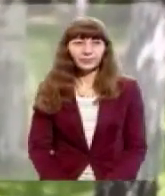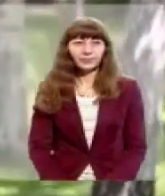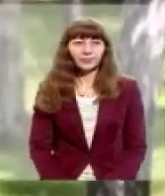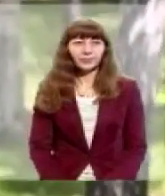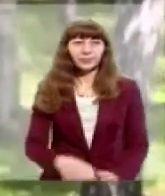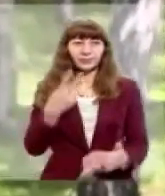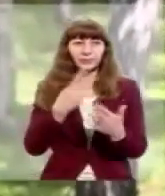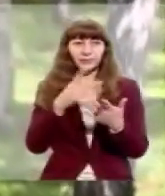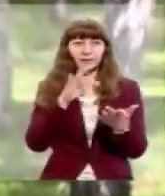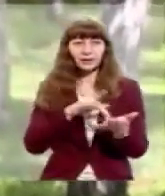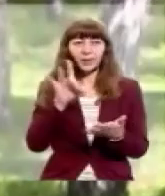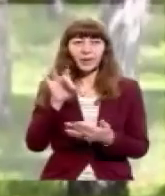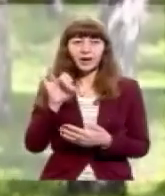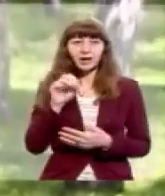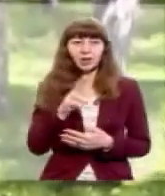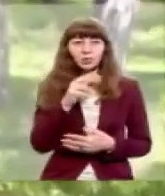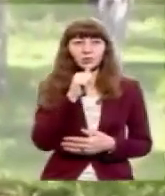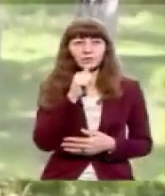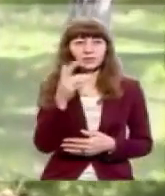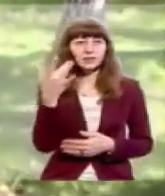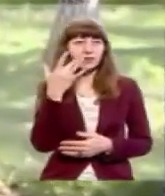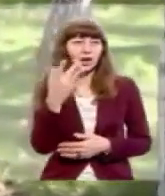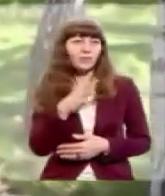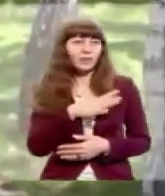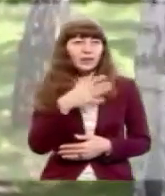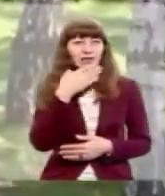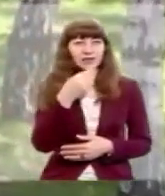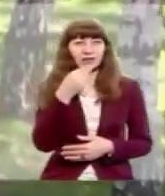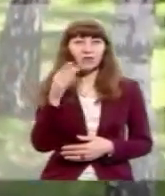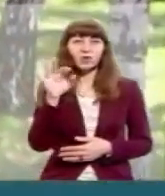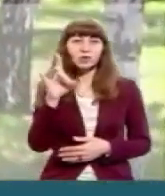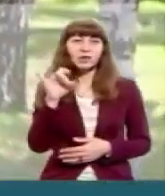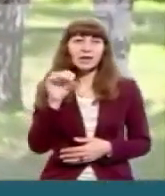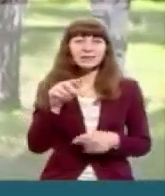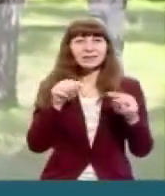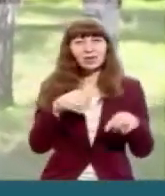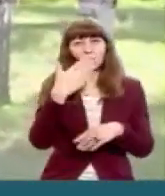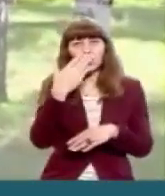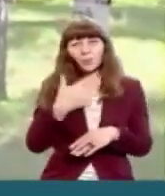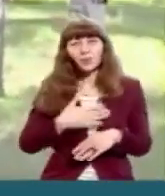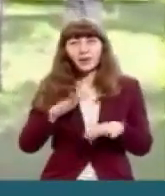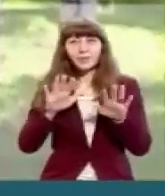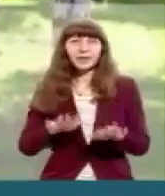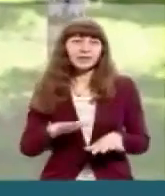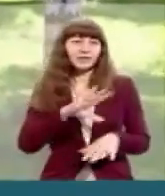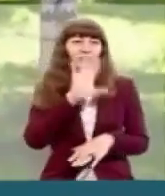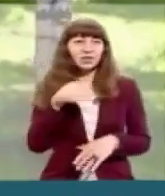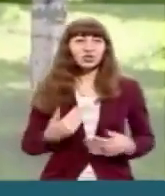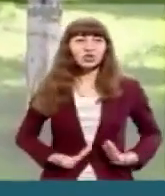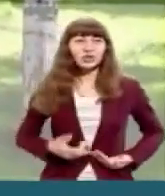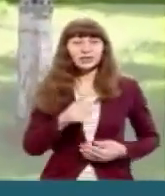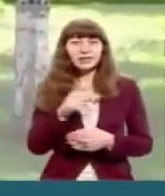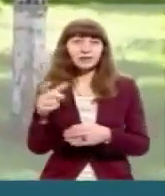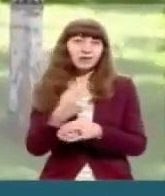Визитной карточкой Центрального парка Кустаная всегда были красивые фонтаны. Здесь любимое место всех горожан. В этом